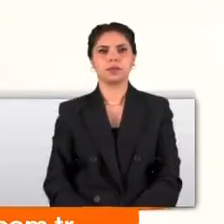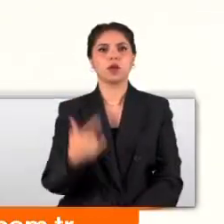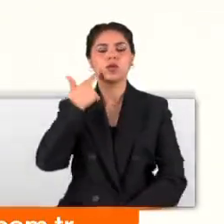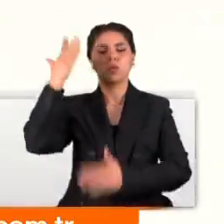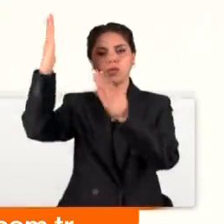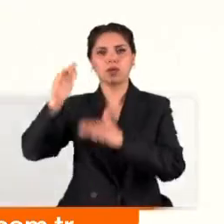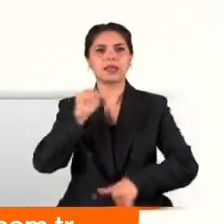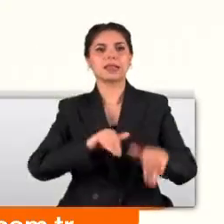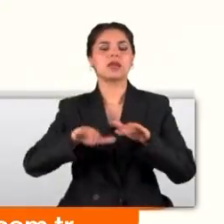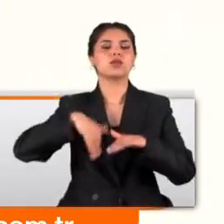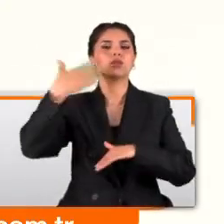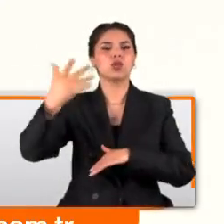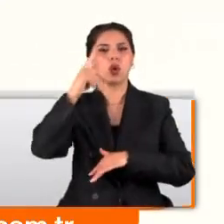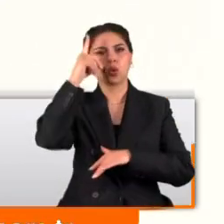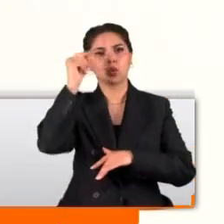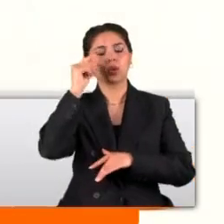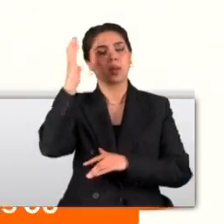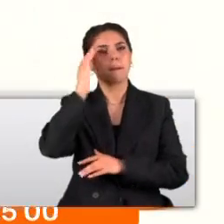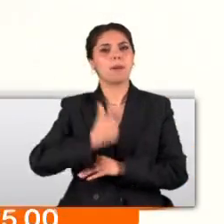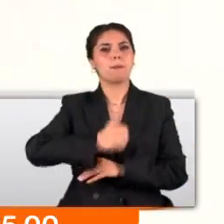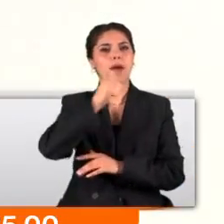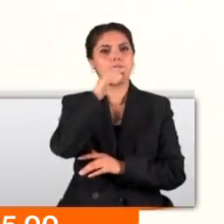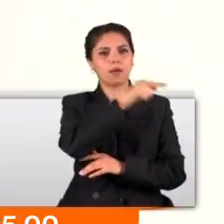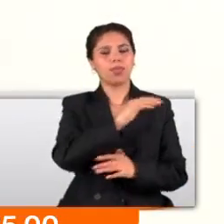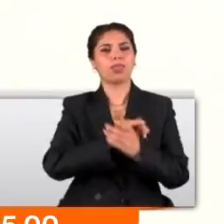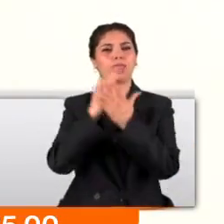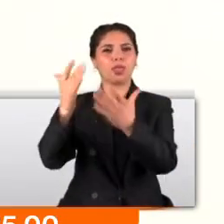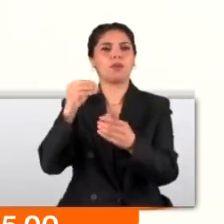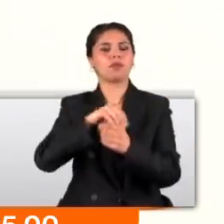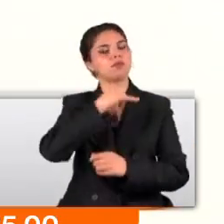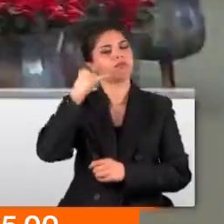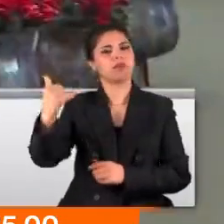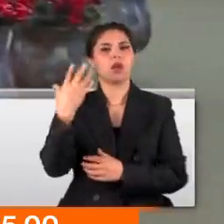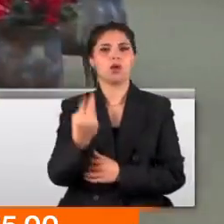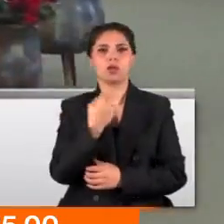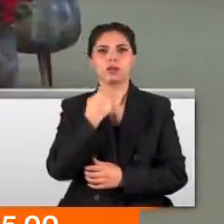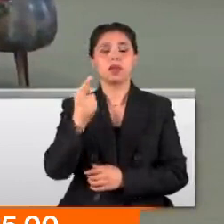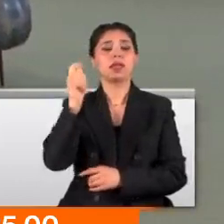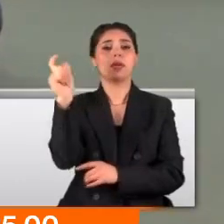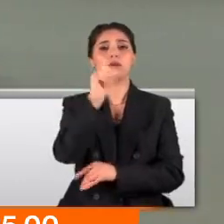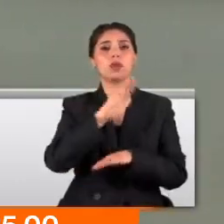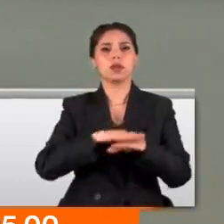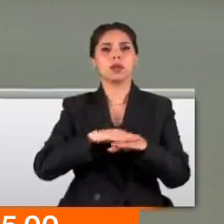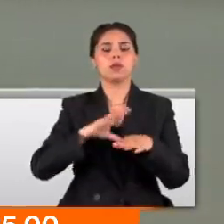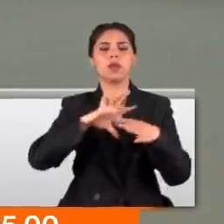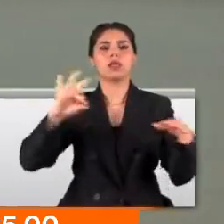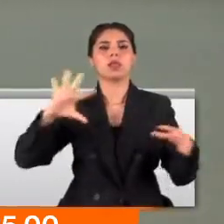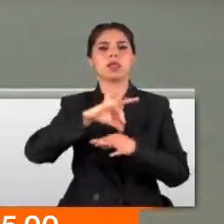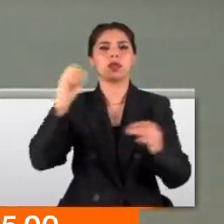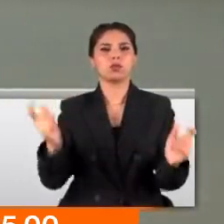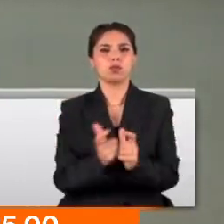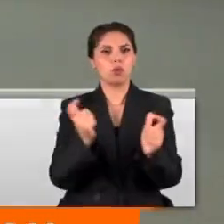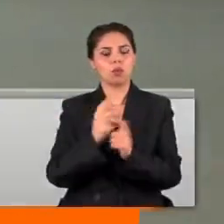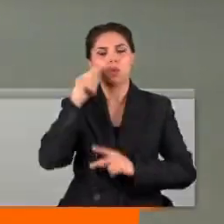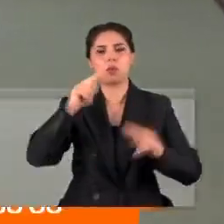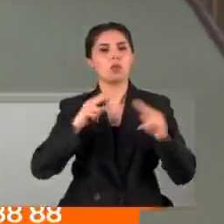Erdoğan seçimden sonra Yunanistan Başbakanı Mitsotakis'in tebrik için aradığını da anlattı. Temmuz'da yapılacak NATO zirvesinde